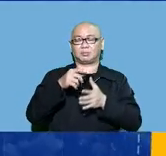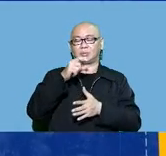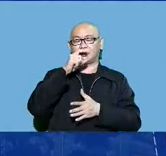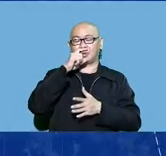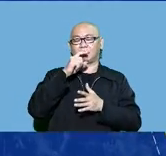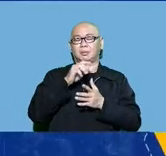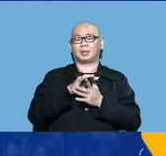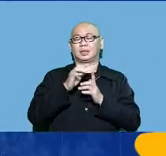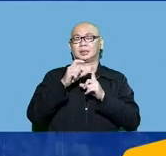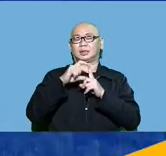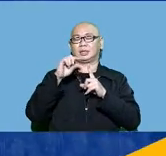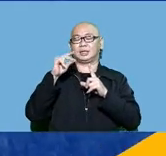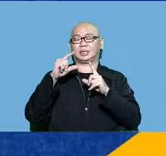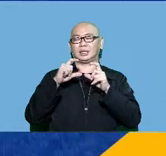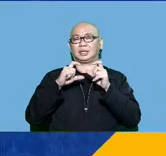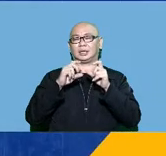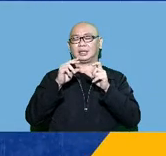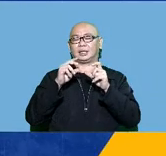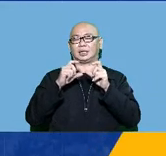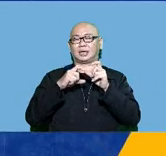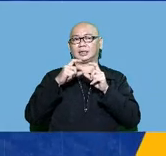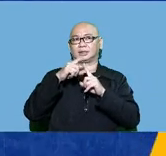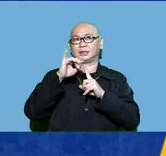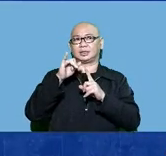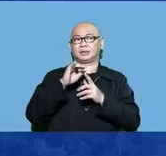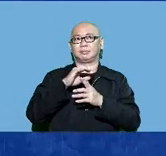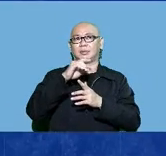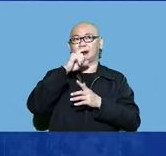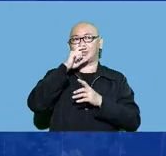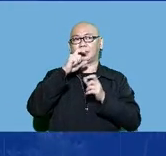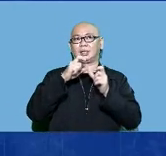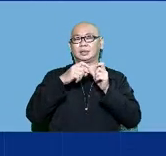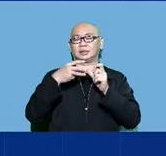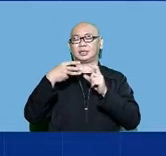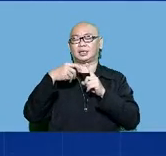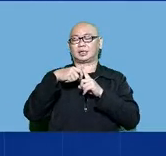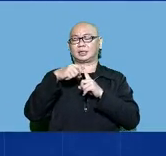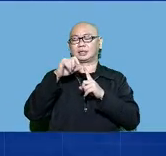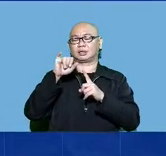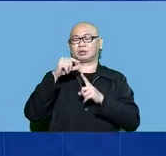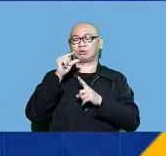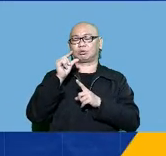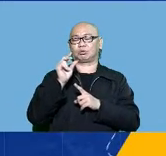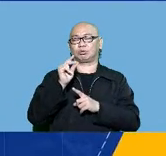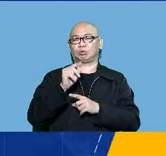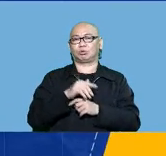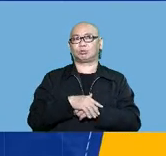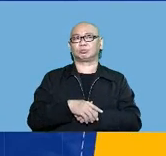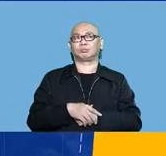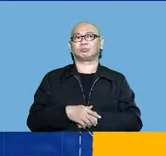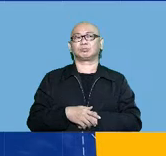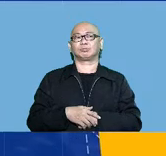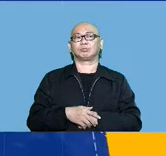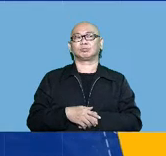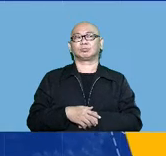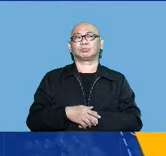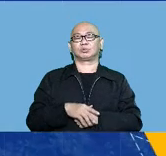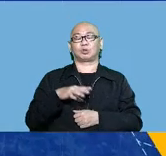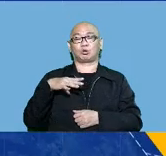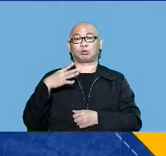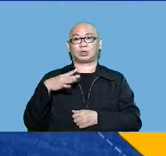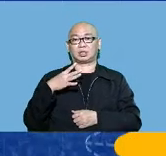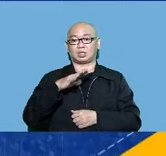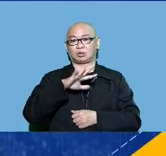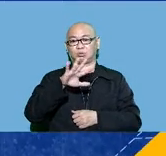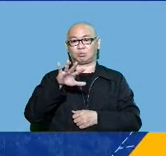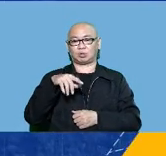Tijan MSI, Bapak Sekjur, Bapak Korpodi, Bapak Kaleb, dan seluruh dosen dan tenaga